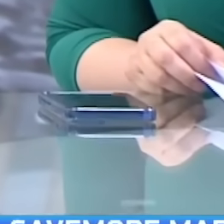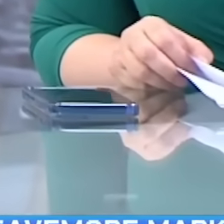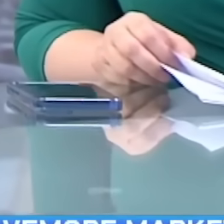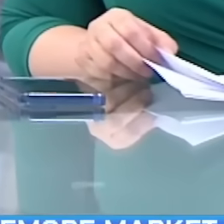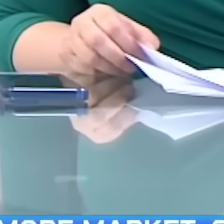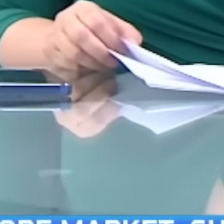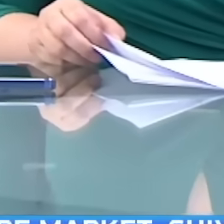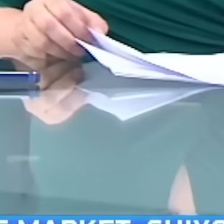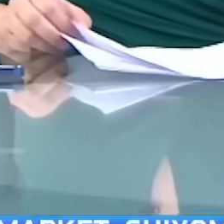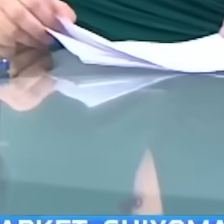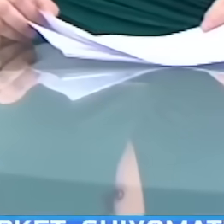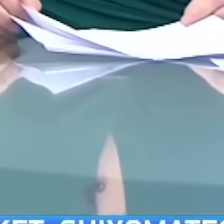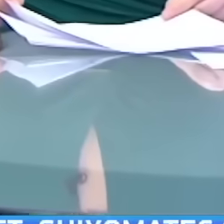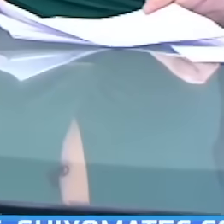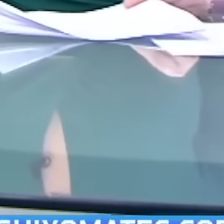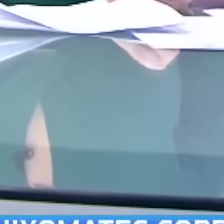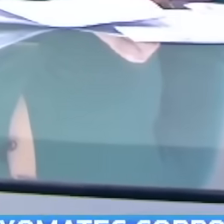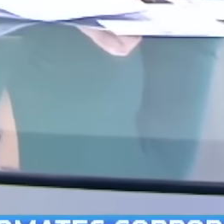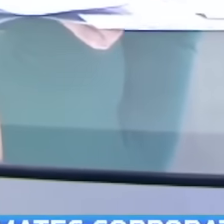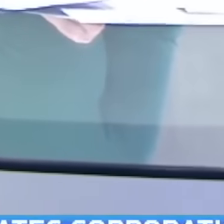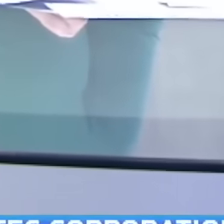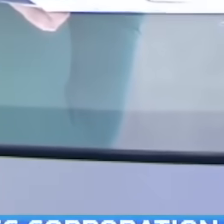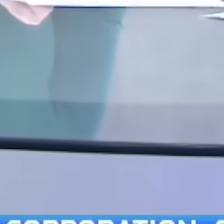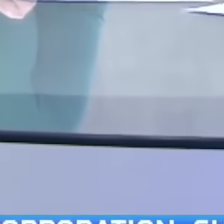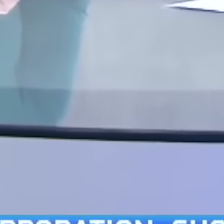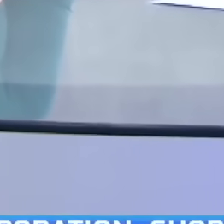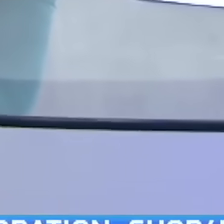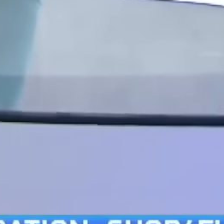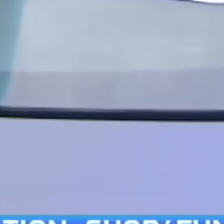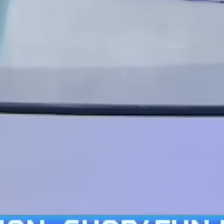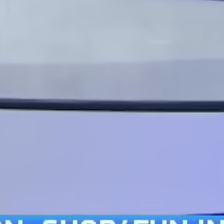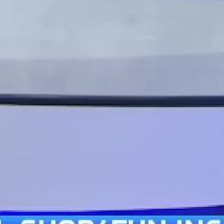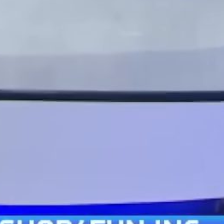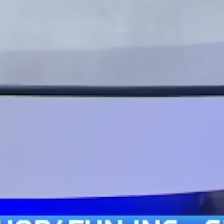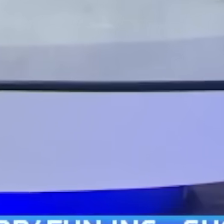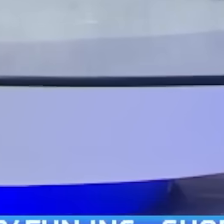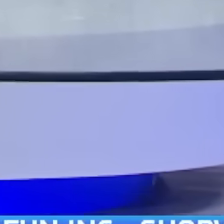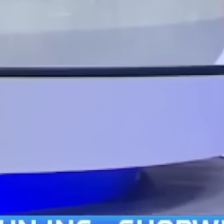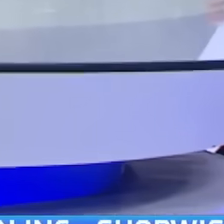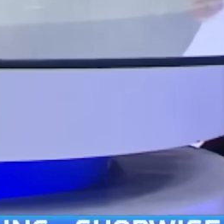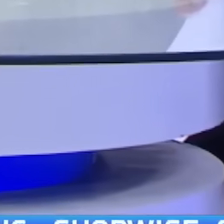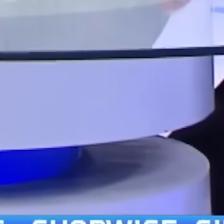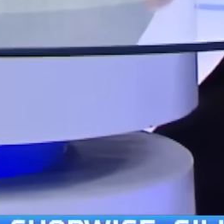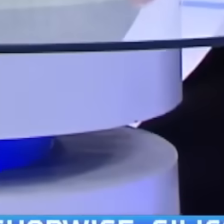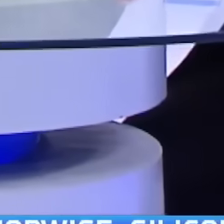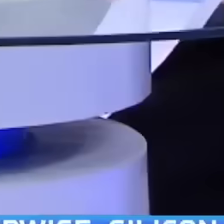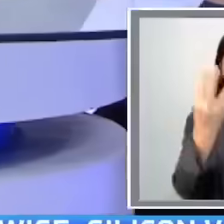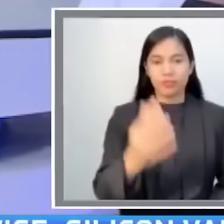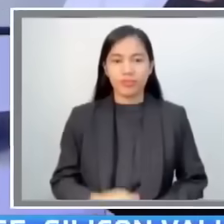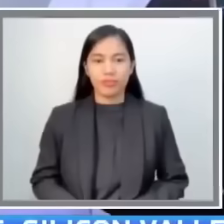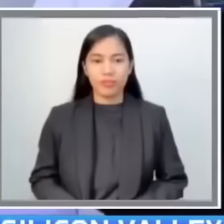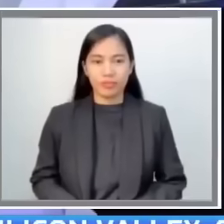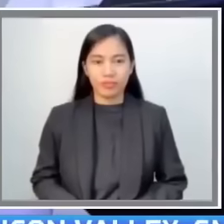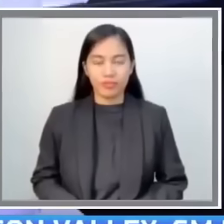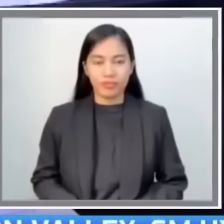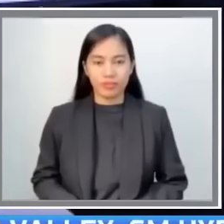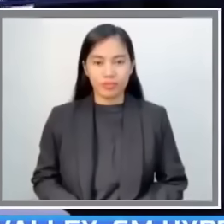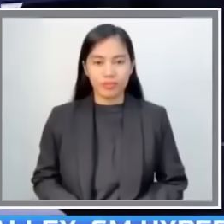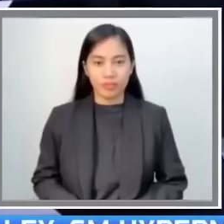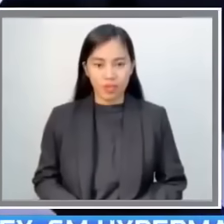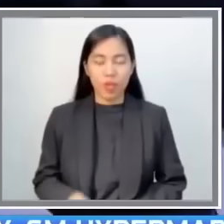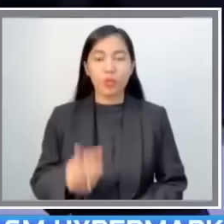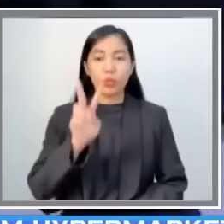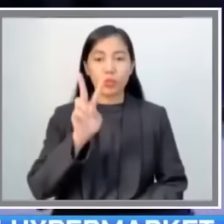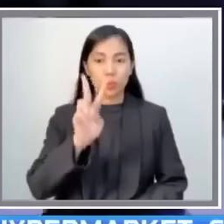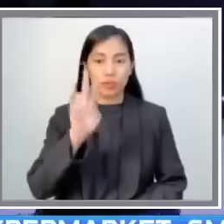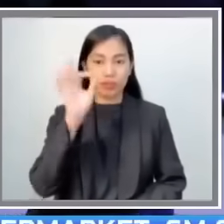Mga kabalita, dalawang Pilipino po ang kumpirmadong nasawi sa giyera sa Israel. Kasabay ng pag-igting ng bakbakan ng umano'y